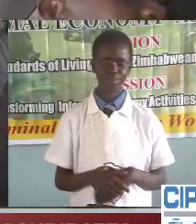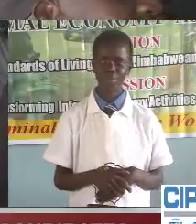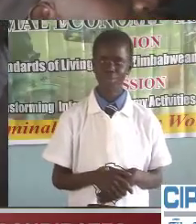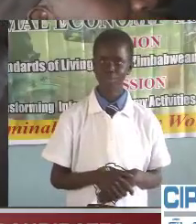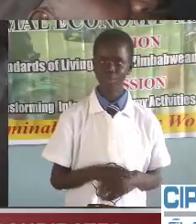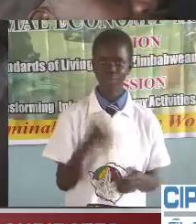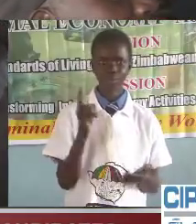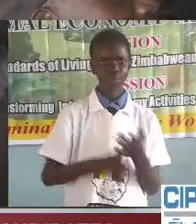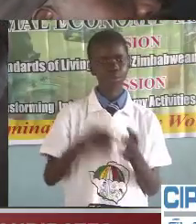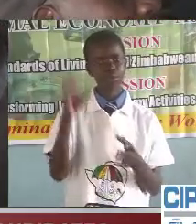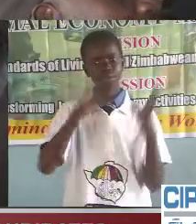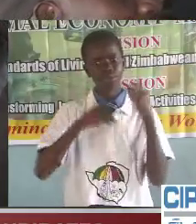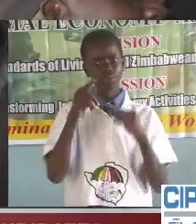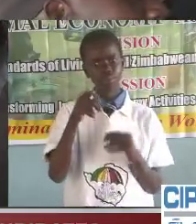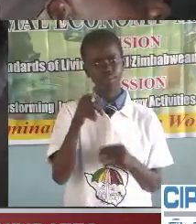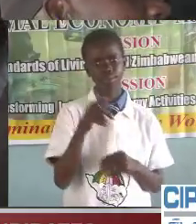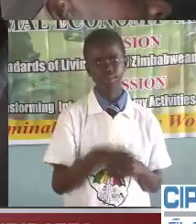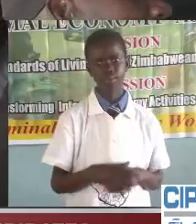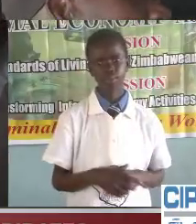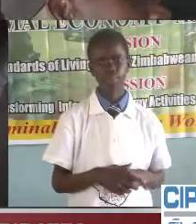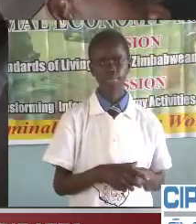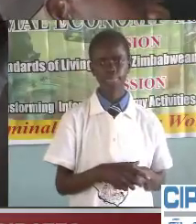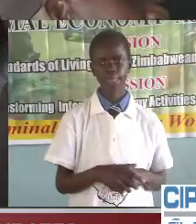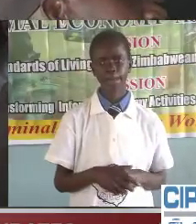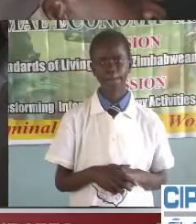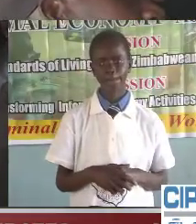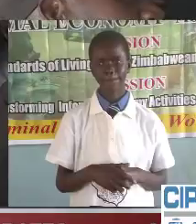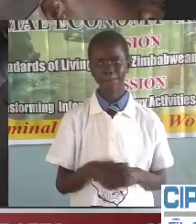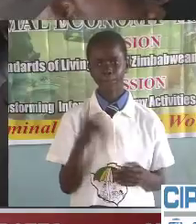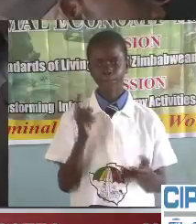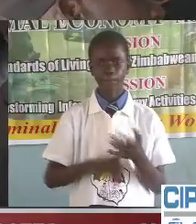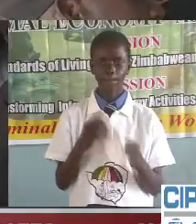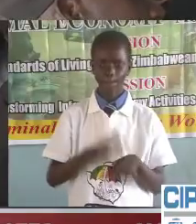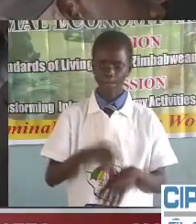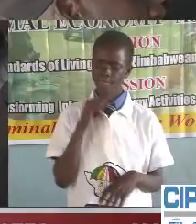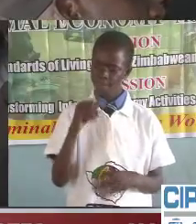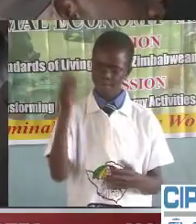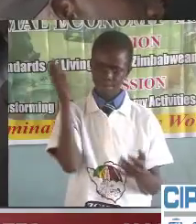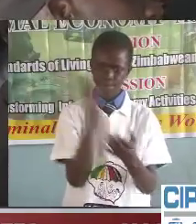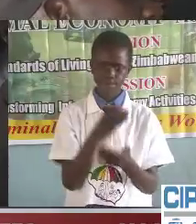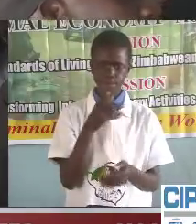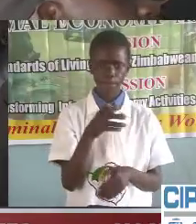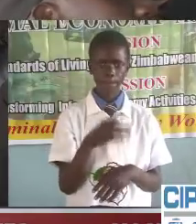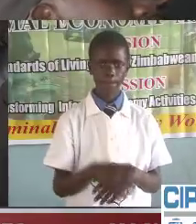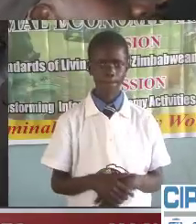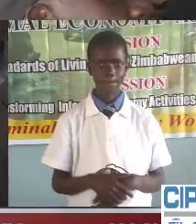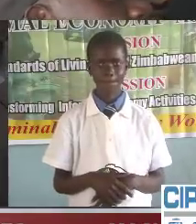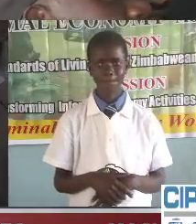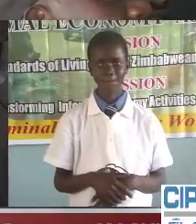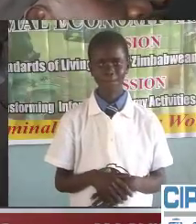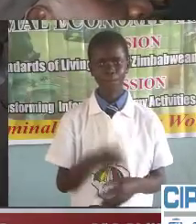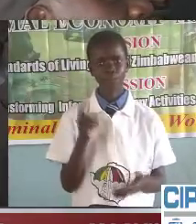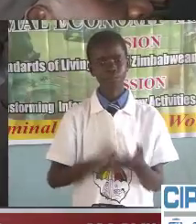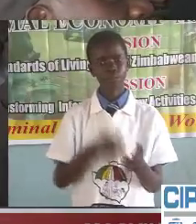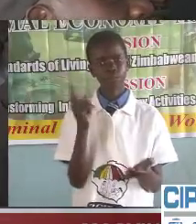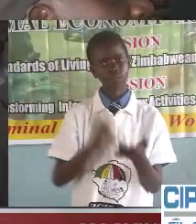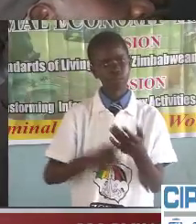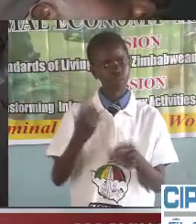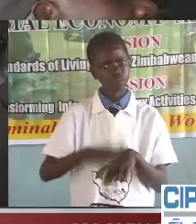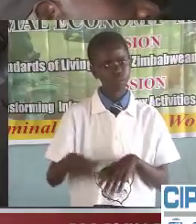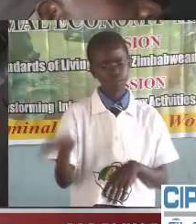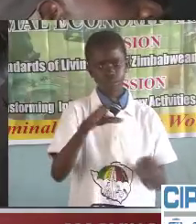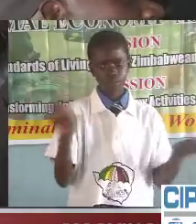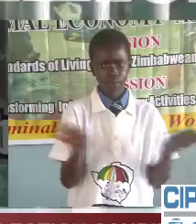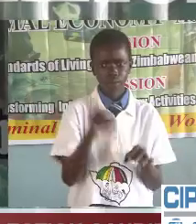vataura nyaya vameshona something to do nekuti zvinozva muri kustadha zvepolitics